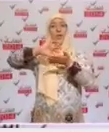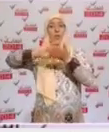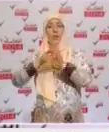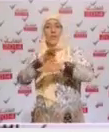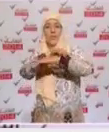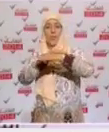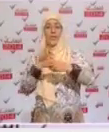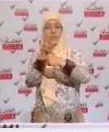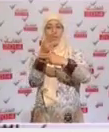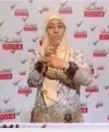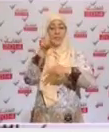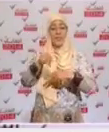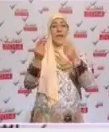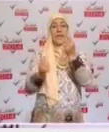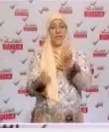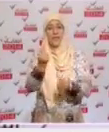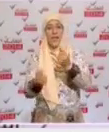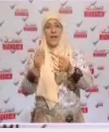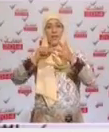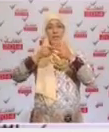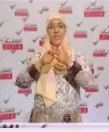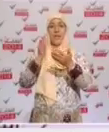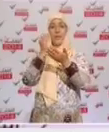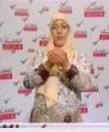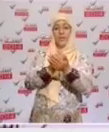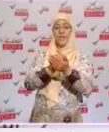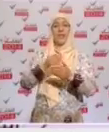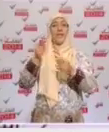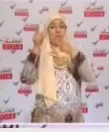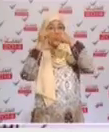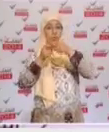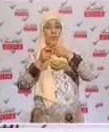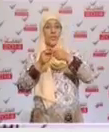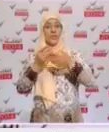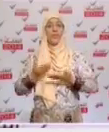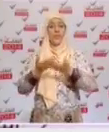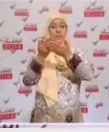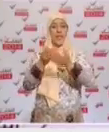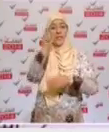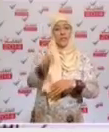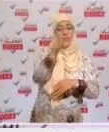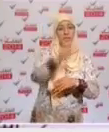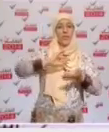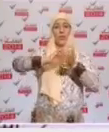الطابع الاقتصادي والفلاحي والسياحي. ثالثاً، العناية بالسويسي الكبرى شربان هبيرة ولاد الشامخ السويسي